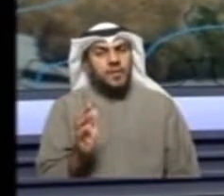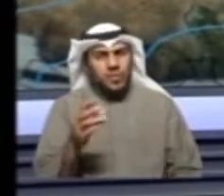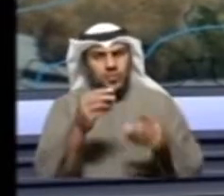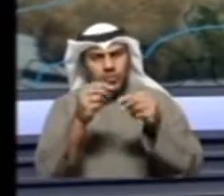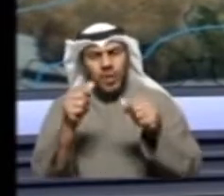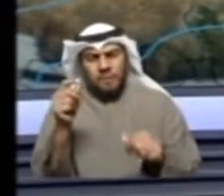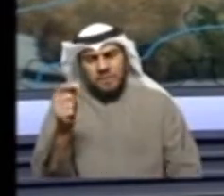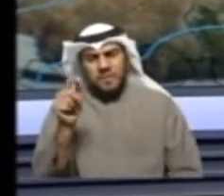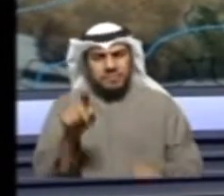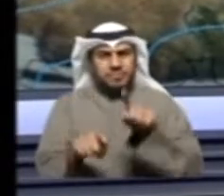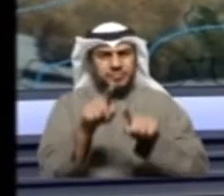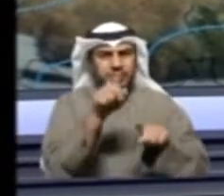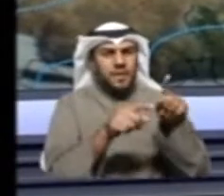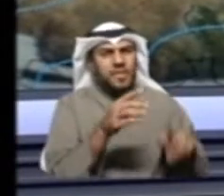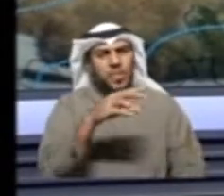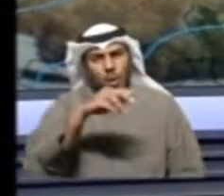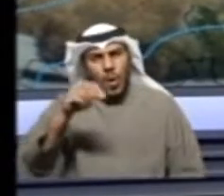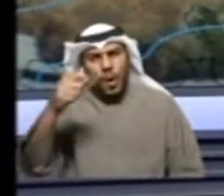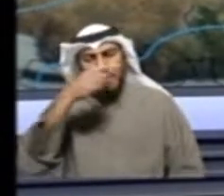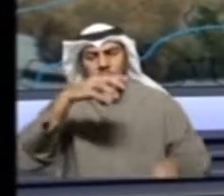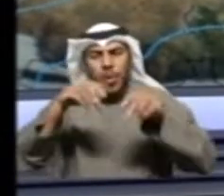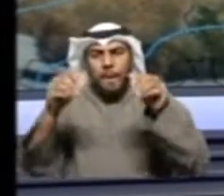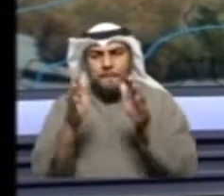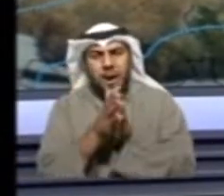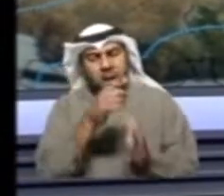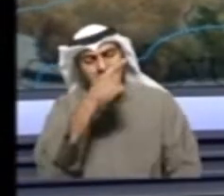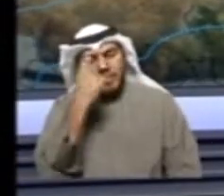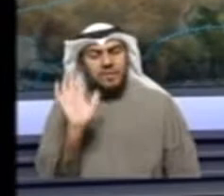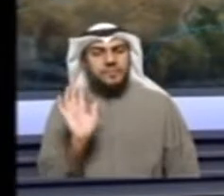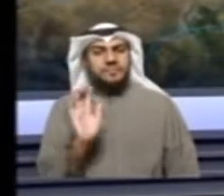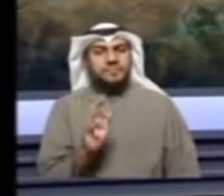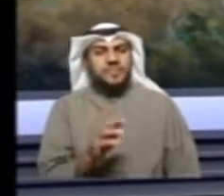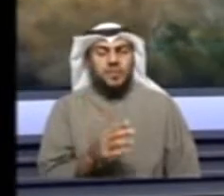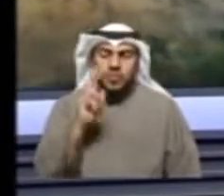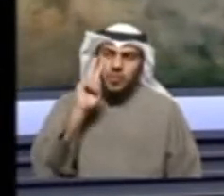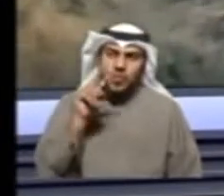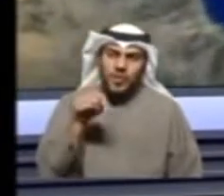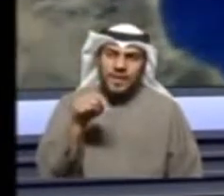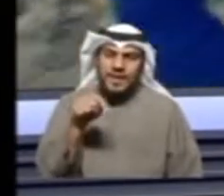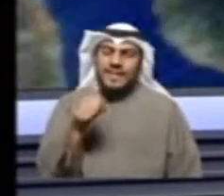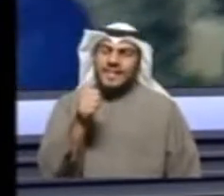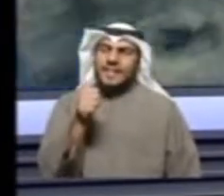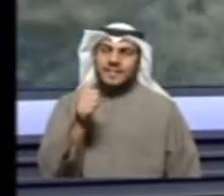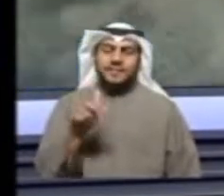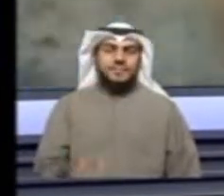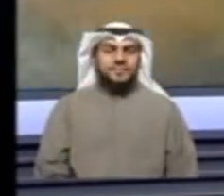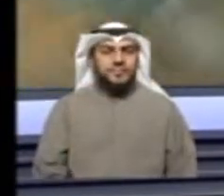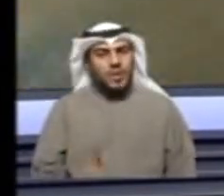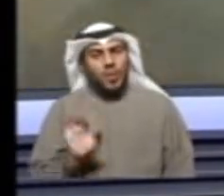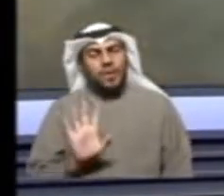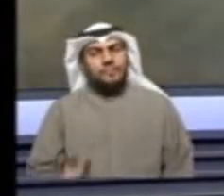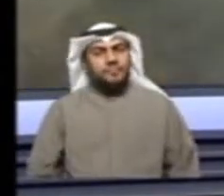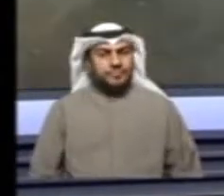الأتربة في بعض المناطق المكشوفة، ولكن بشكل عام الأجواء راح تكون مستقرة خلال هذه الفترة. الطقس